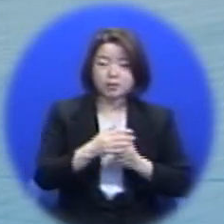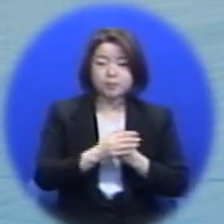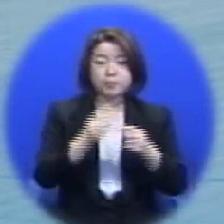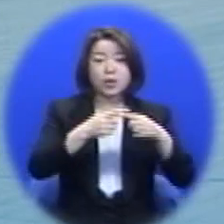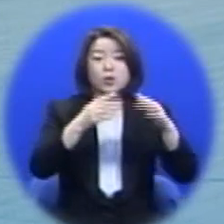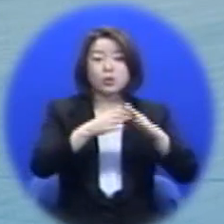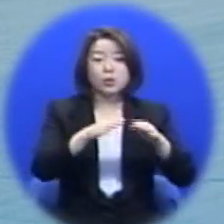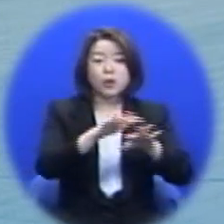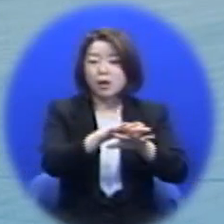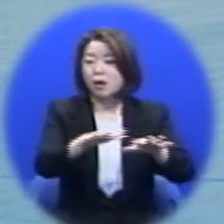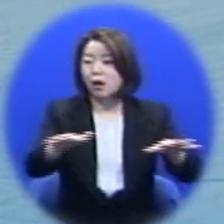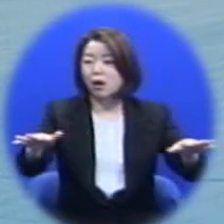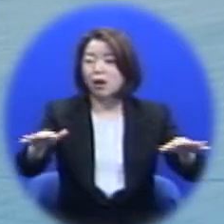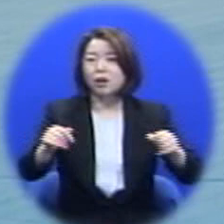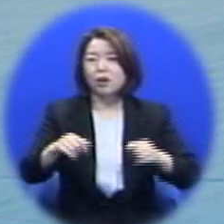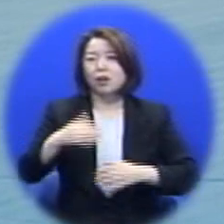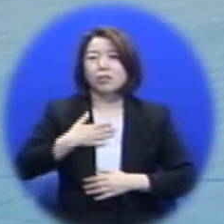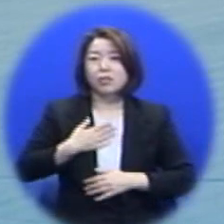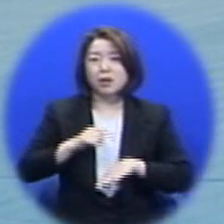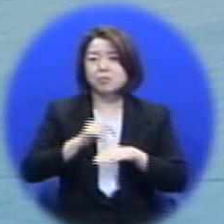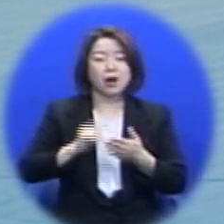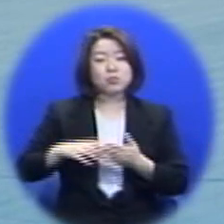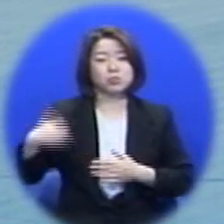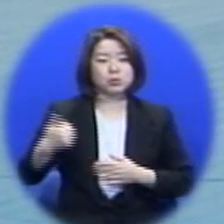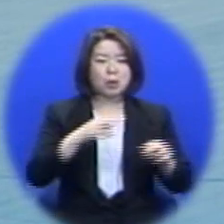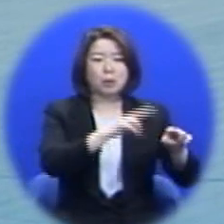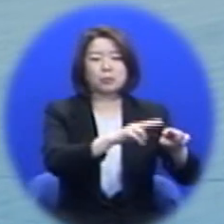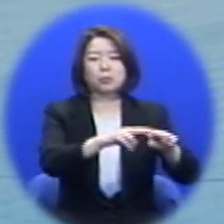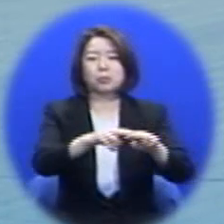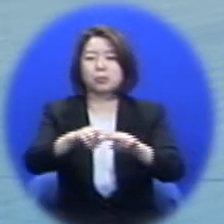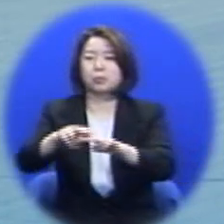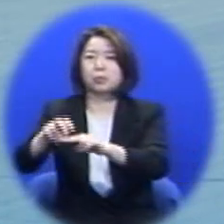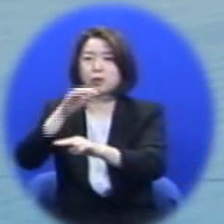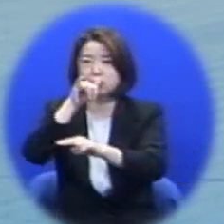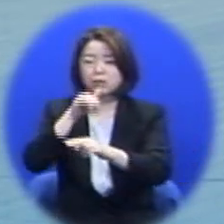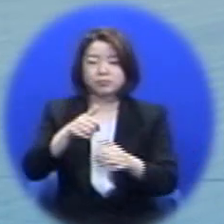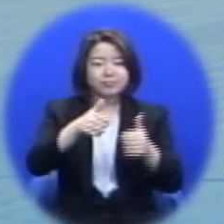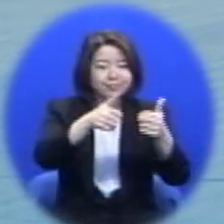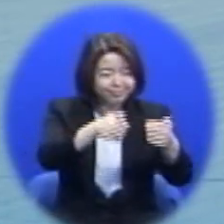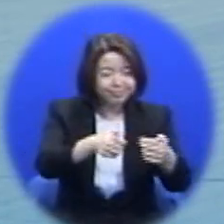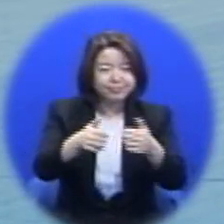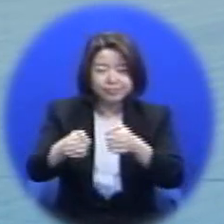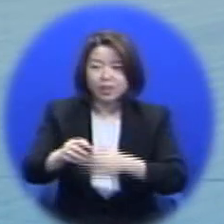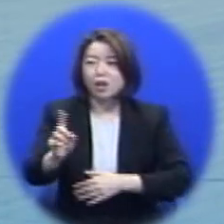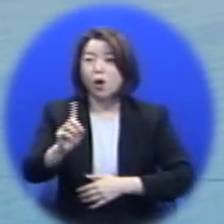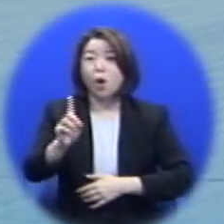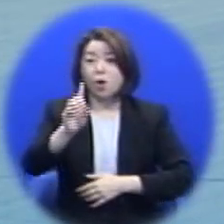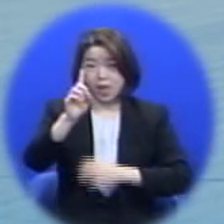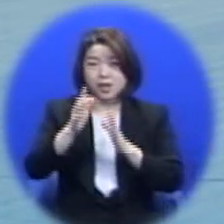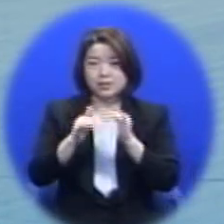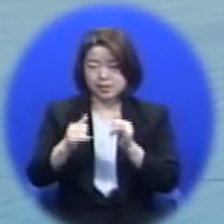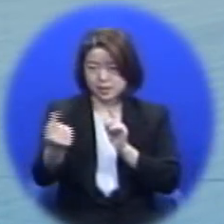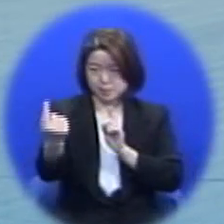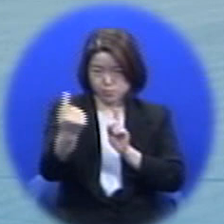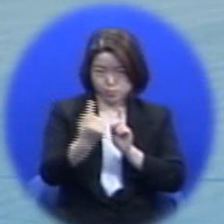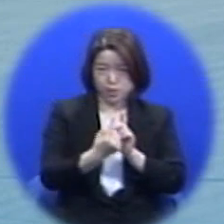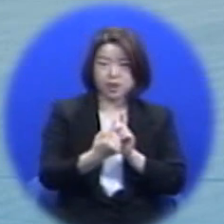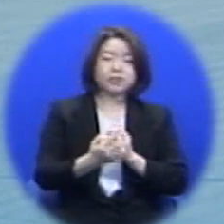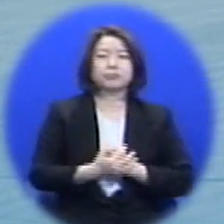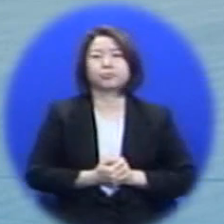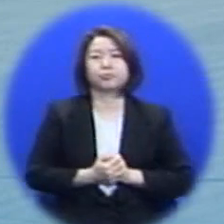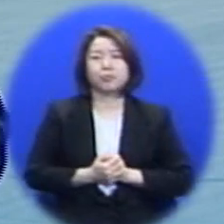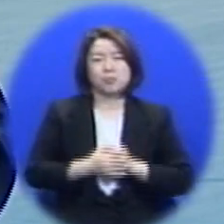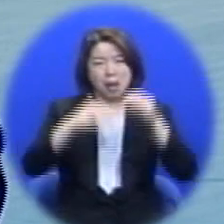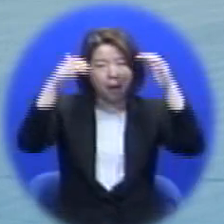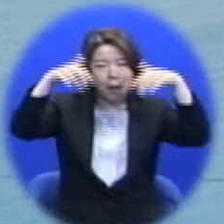모르는지 노숙인들이 여전히 쫙 둘러앉아 계셔요. 인사를 드렸는데 어느 한 분이 저에게 다가오시더니